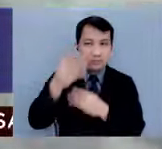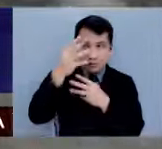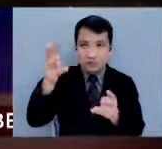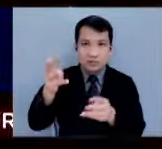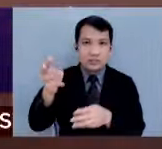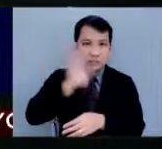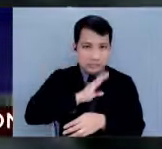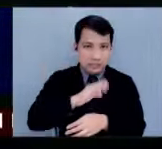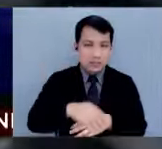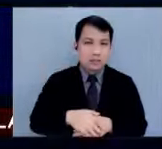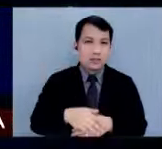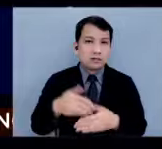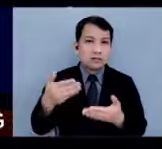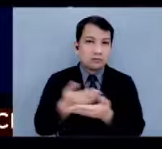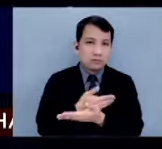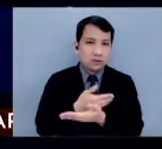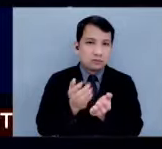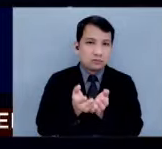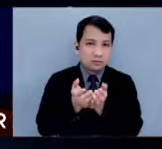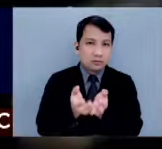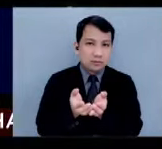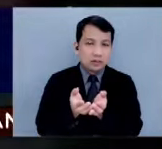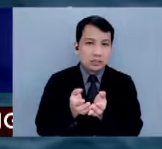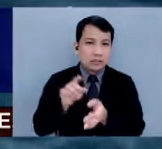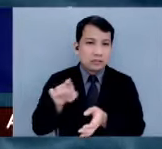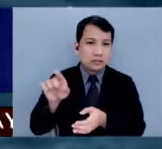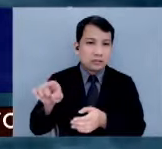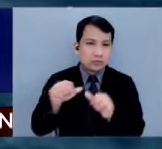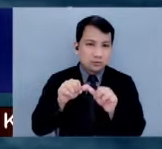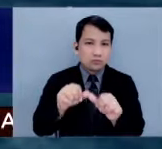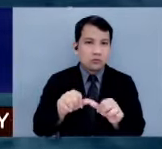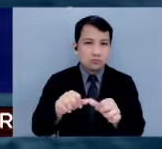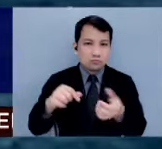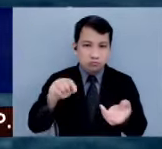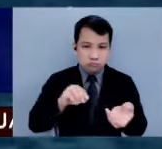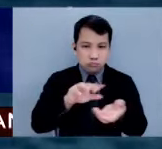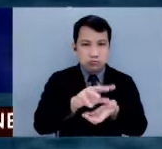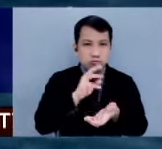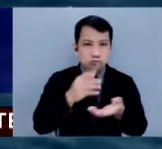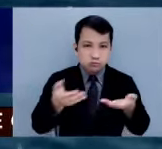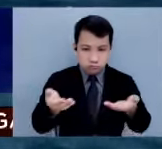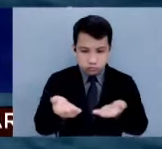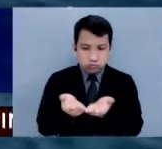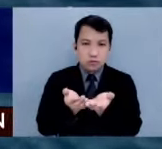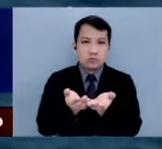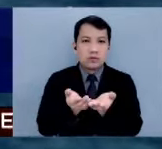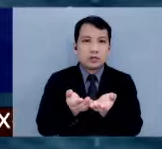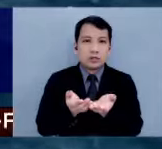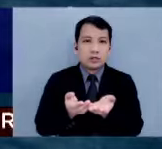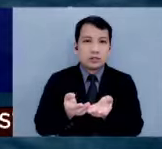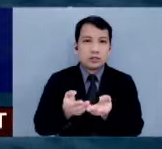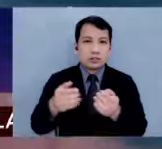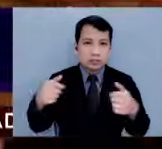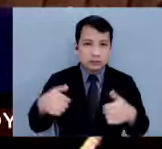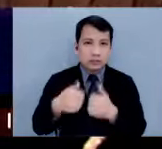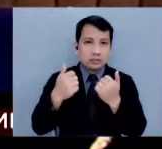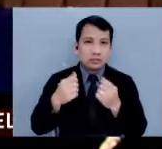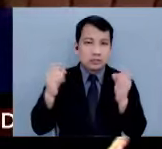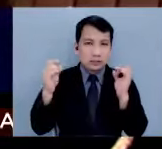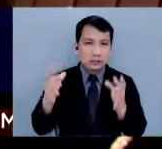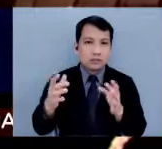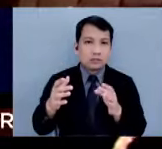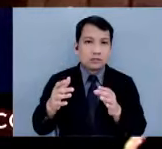din nating bangka sa patuloy na pambobomba ng tubig at pangbabangga ng China na pipinsala ang ating mga bangka kaya